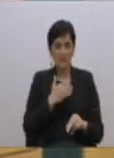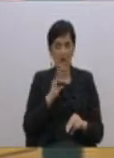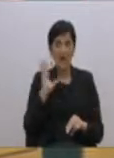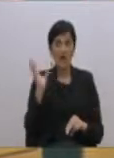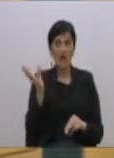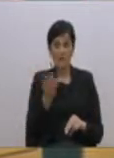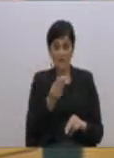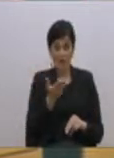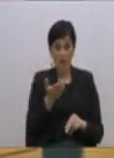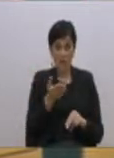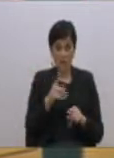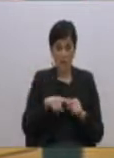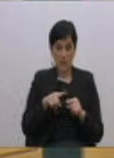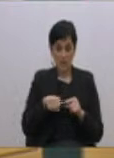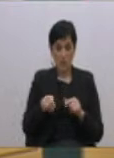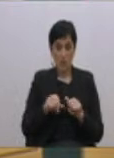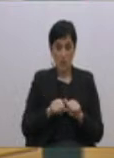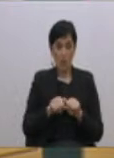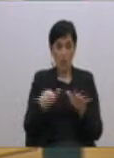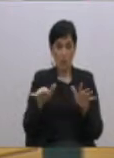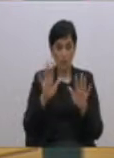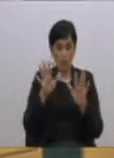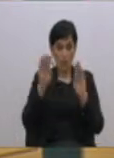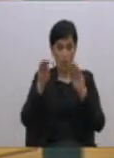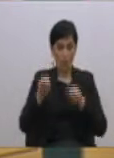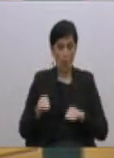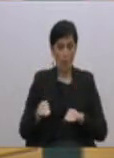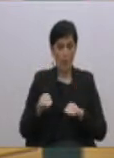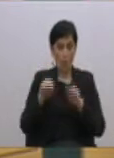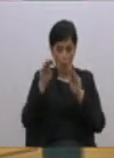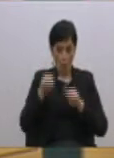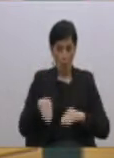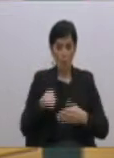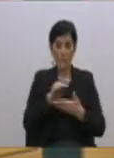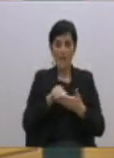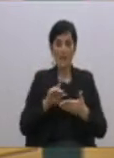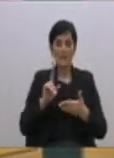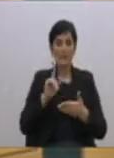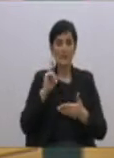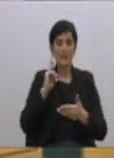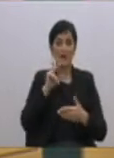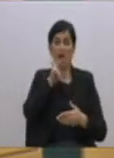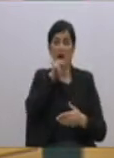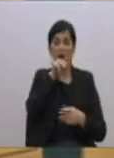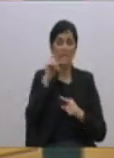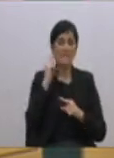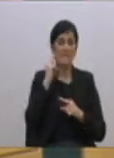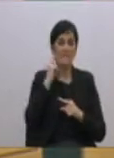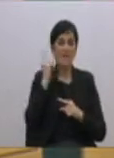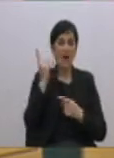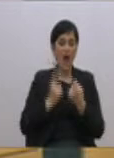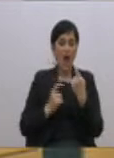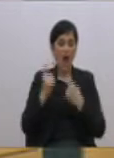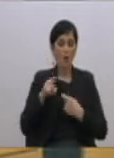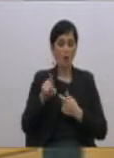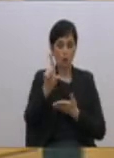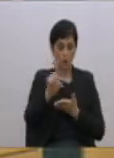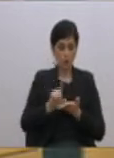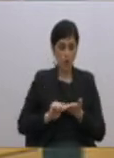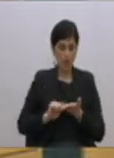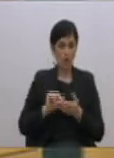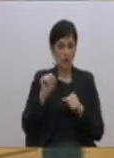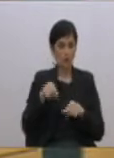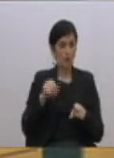თუ არა და აი აგერ გამოქვეყნდება ეს ოქმი, კიდევ ერთხელ ვიმეორებ, ოქმი დაწერილი არა, აუდიო ჩანაწერი, ყველა შეგვიძლია მოისმინო და ნახავთ. რო